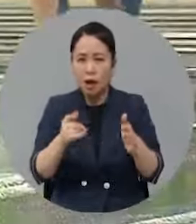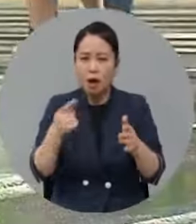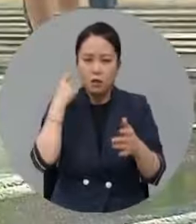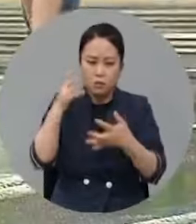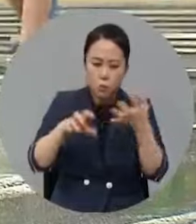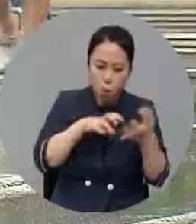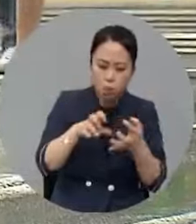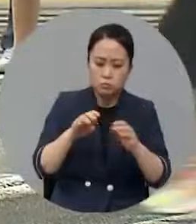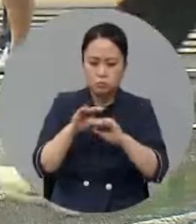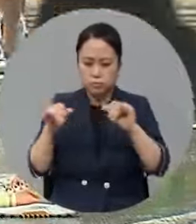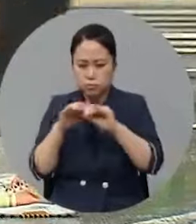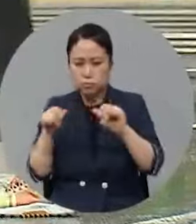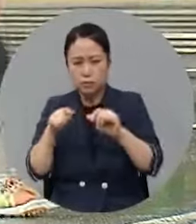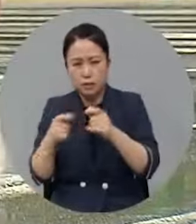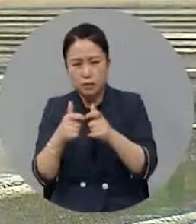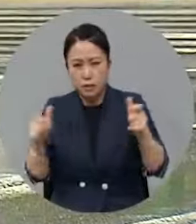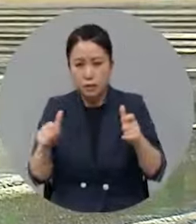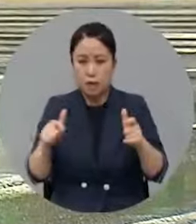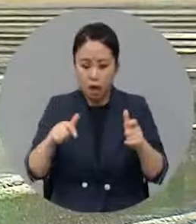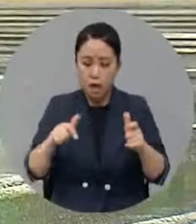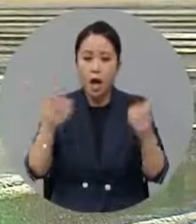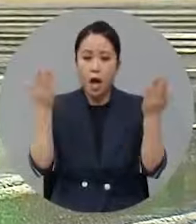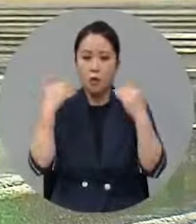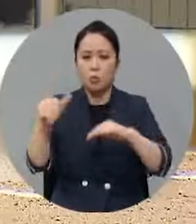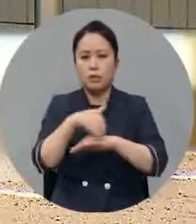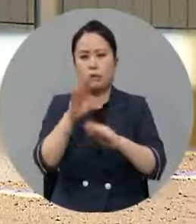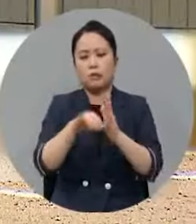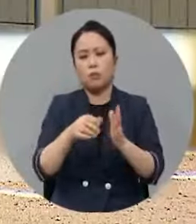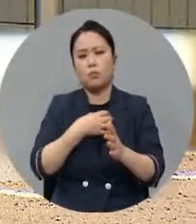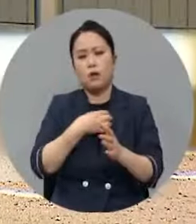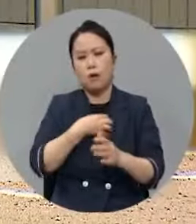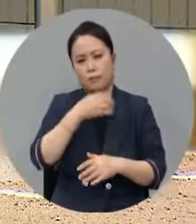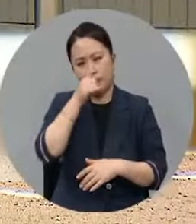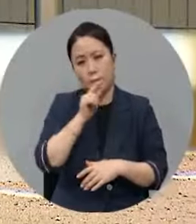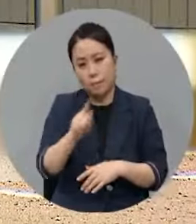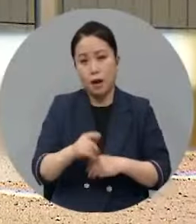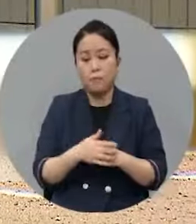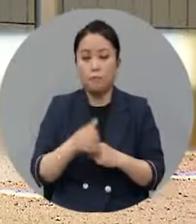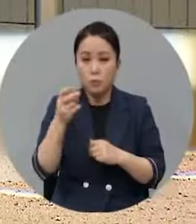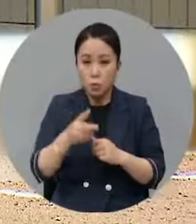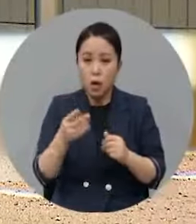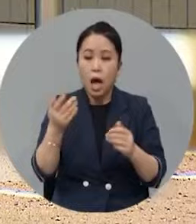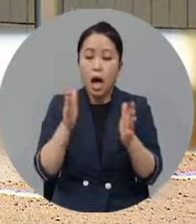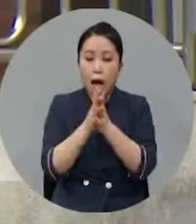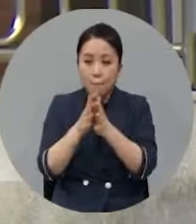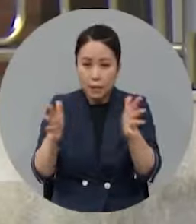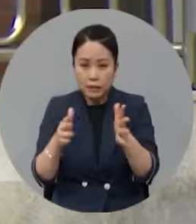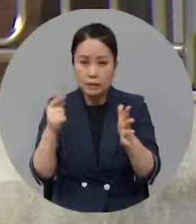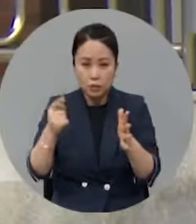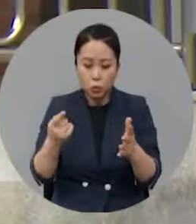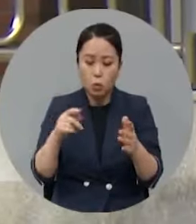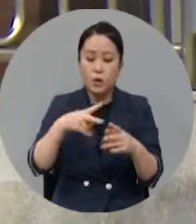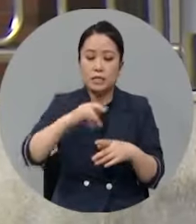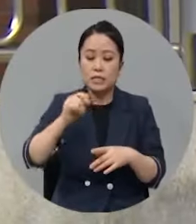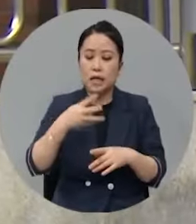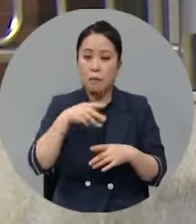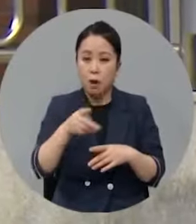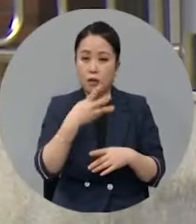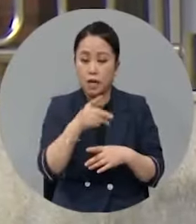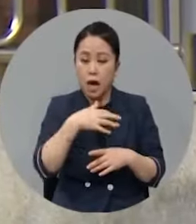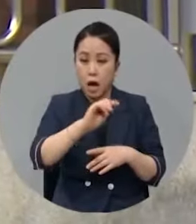안전이 위협받는다고 주장했습니다. 아파트든 실버타운이든 학교 주변 초대형 공사 자체가 문제라는